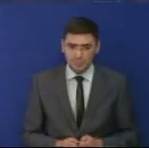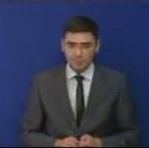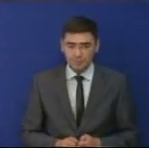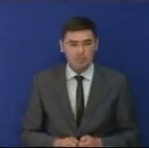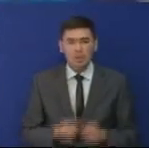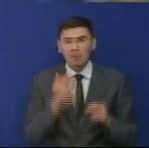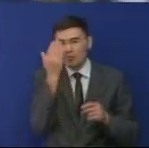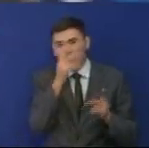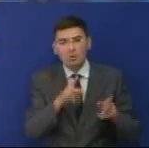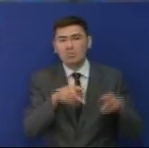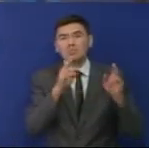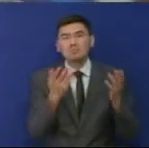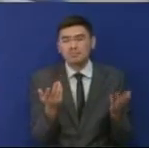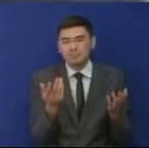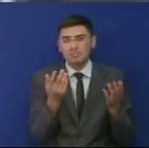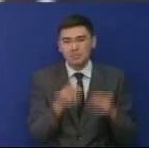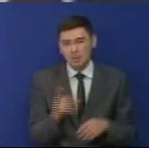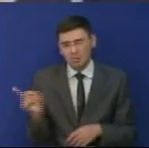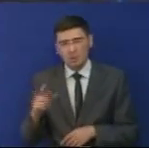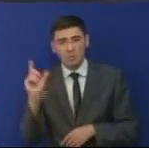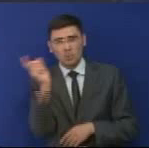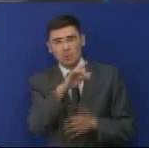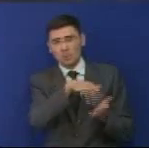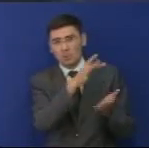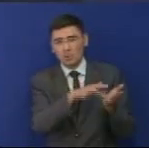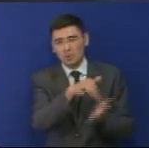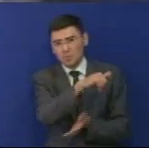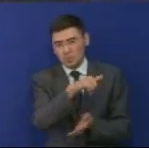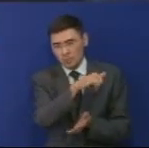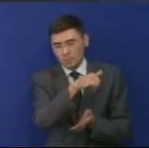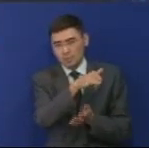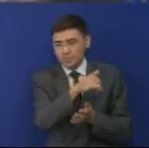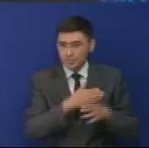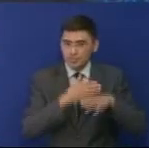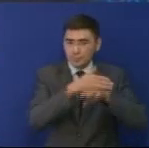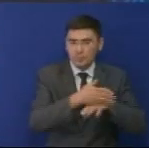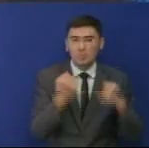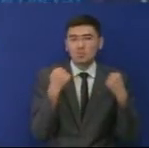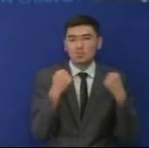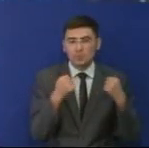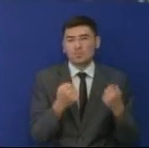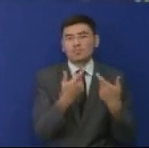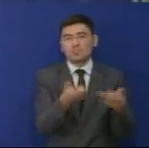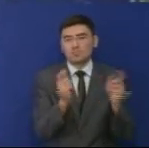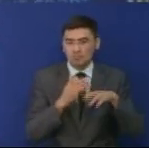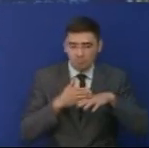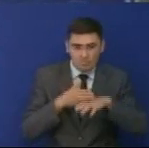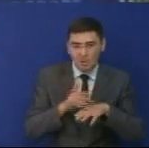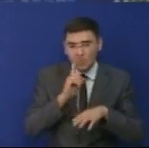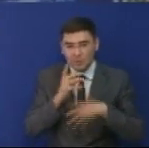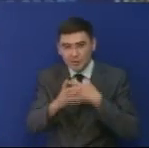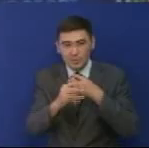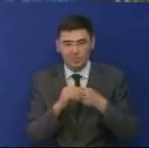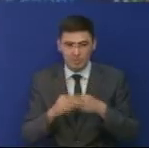Это вырезка из видео рабочей поездки главы государства в Уральск. В ходе посещения спортивного комплекса президент заинтересовался молодежной игрой. В